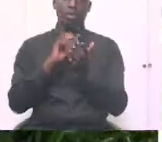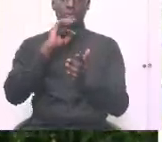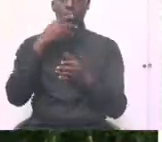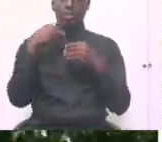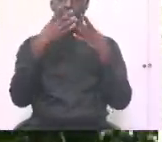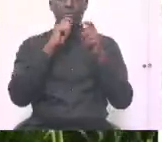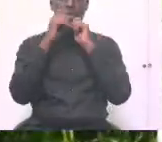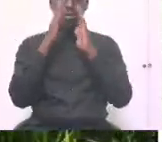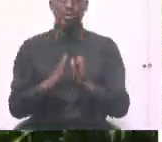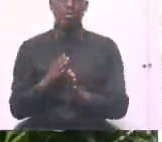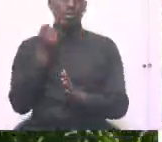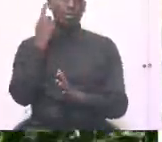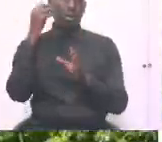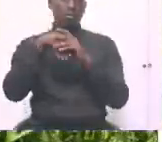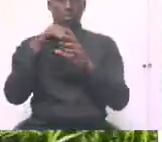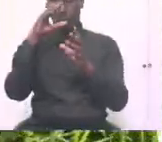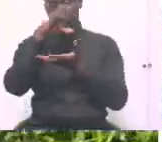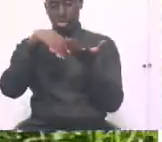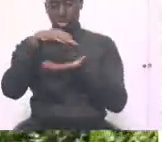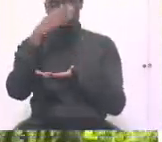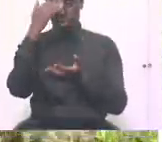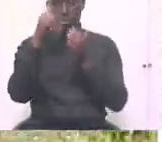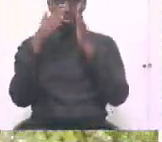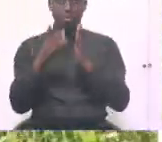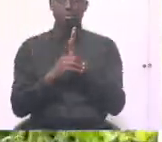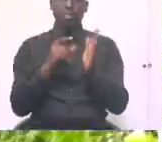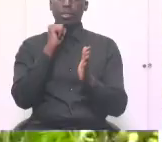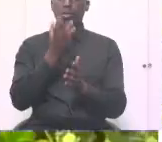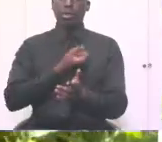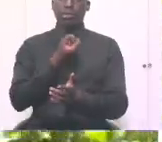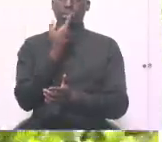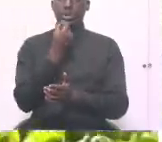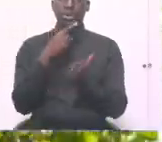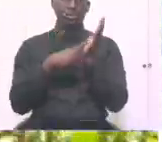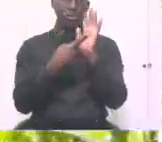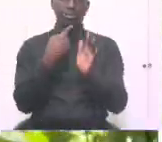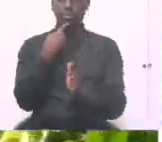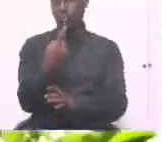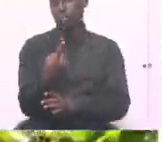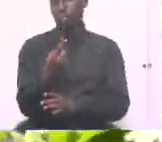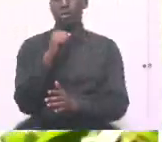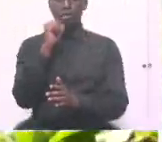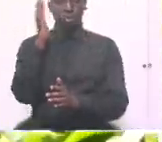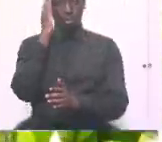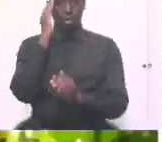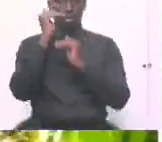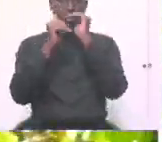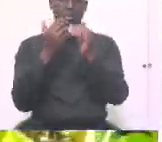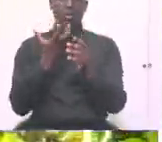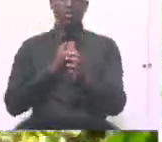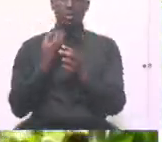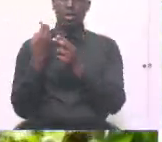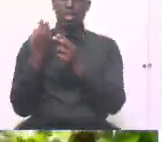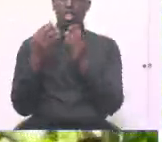yahaye umunyamakuru wumva hakirimo urujijo, kuko n'ubuyobozi bw'akarere nta muti bugaragaza, buvuga ko butaramenya urwego rw'abari ufite izi nkende